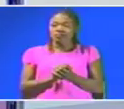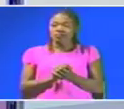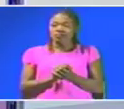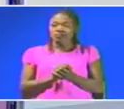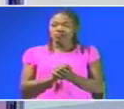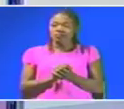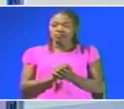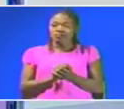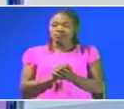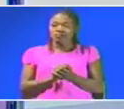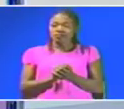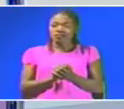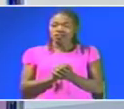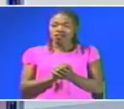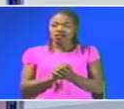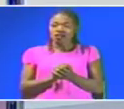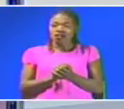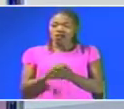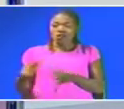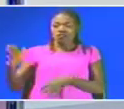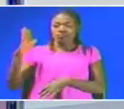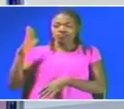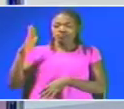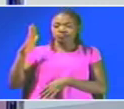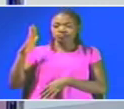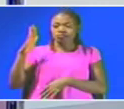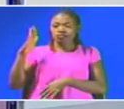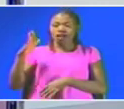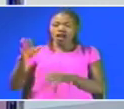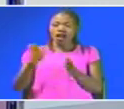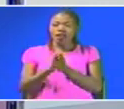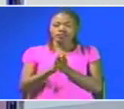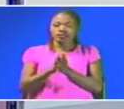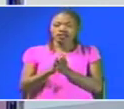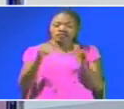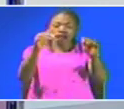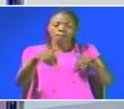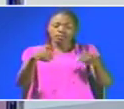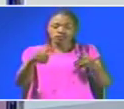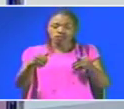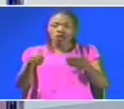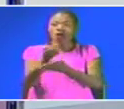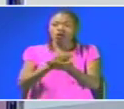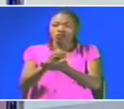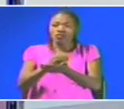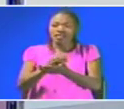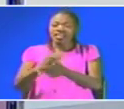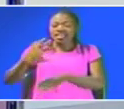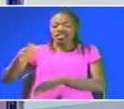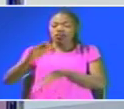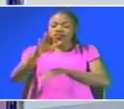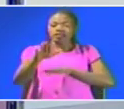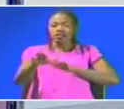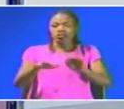Na maafisa wa usalama pamoja na vyama vya ushirika vya wakulima wa kahawa katika kaunti ya Kirinyaga wamebuni mikakati